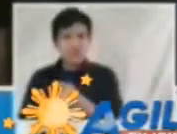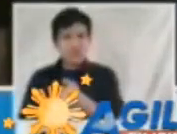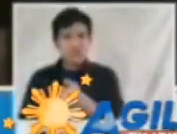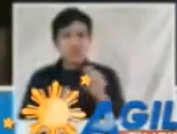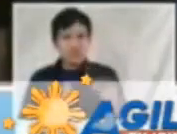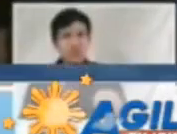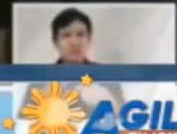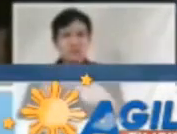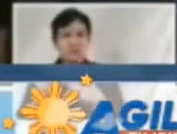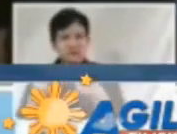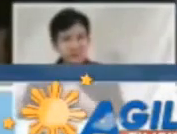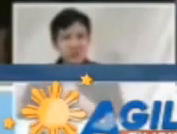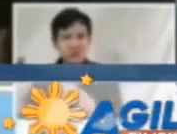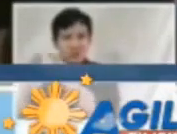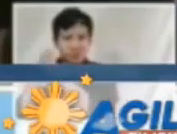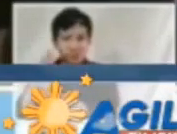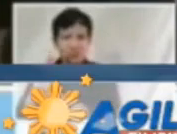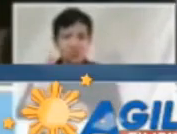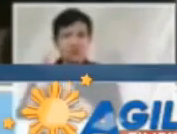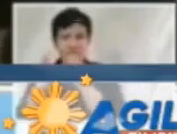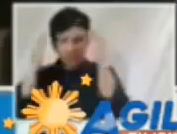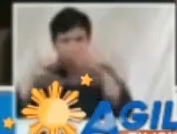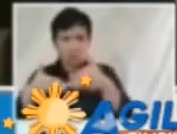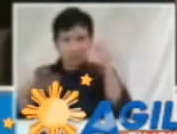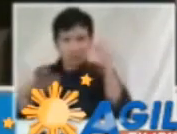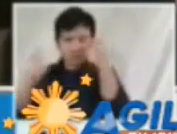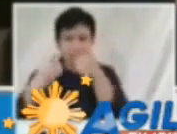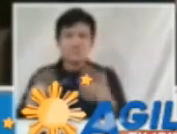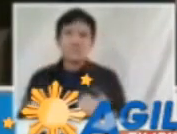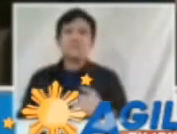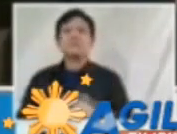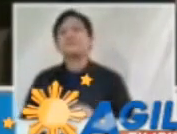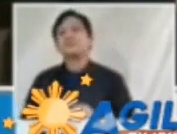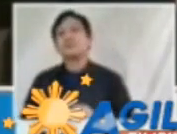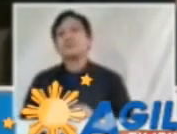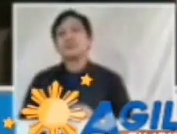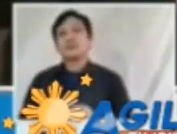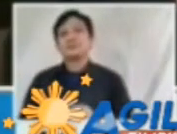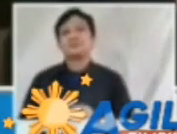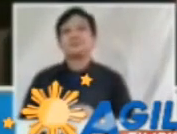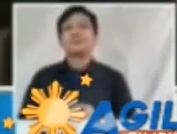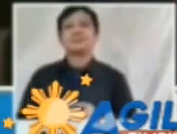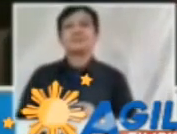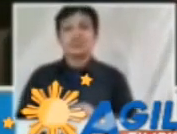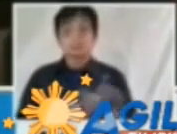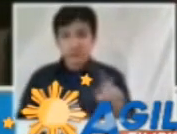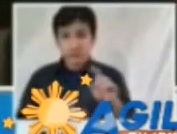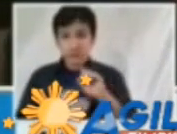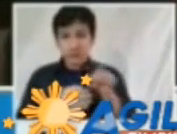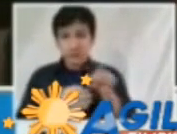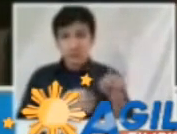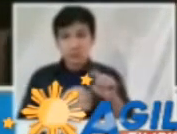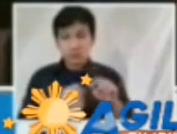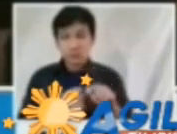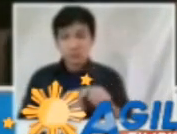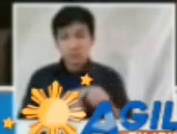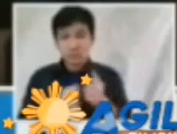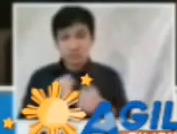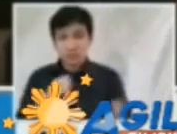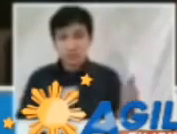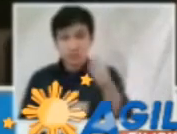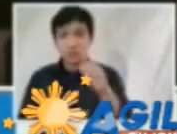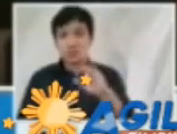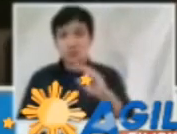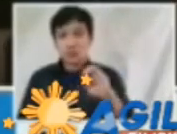Nananawagan ng DILG sa mga local government unit na iprioridad na nila na mabigyan ng mga food pack ang mga natukoy nilang